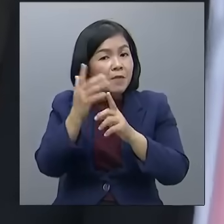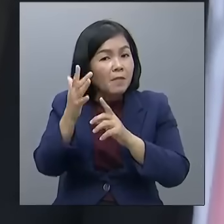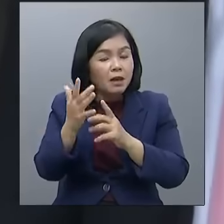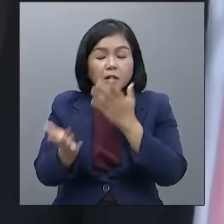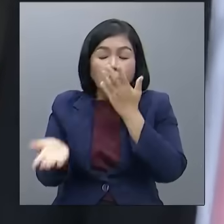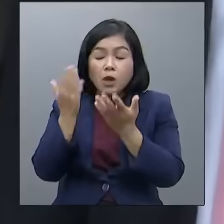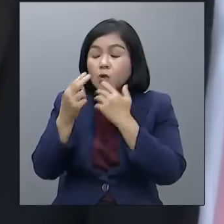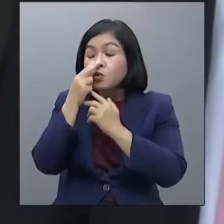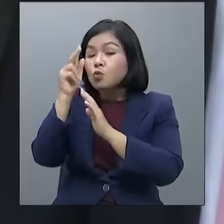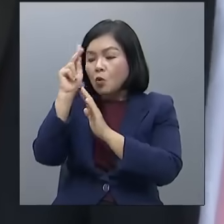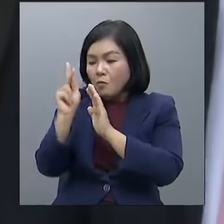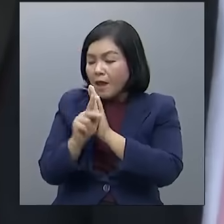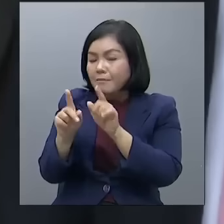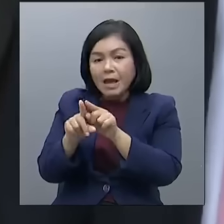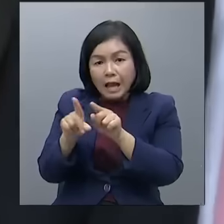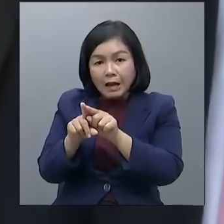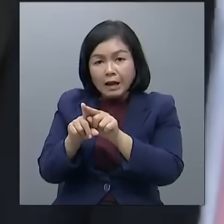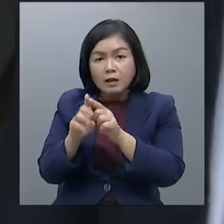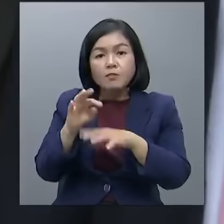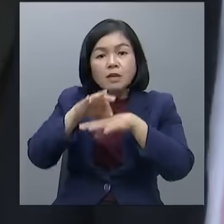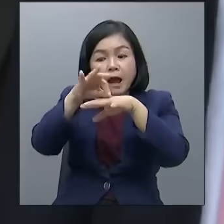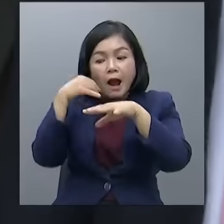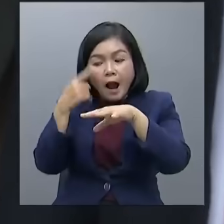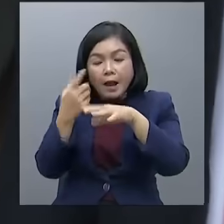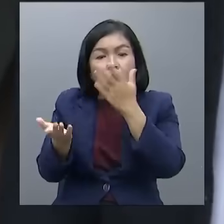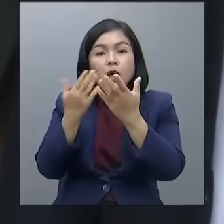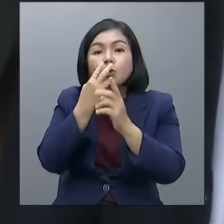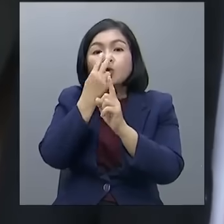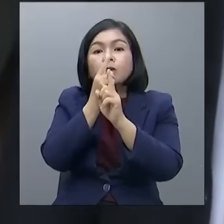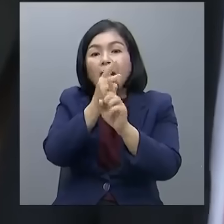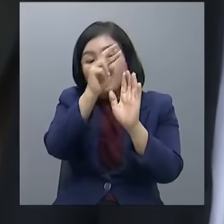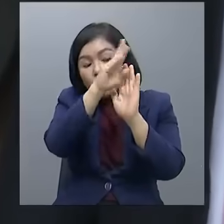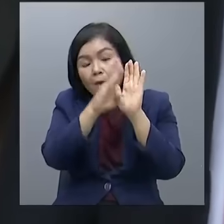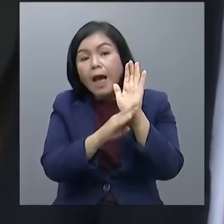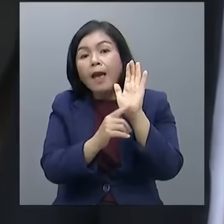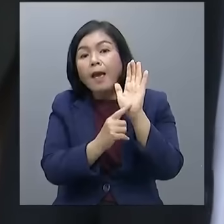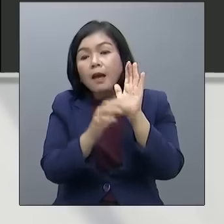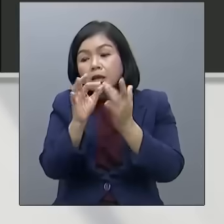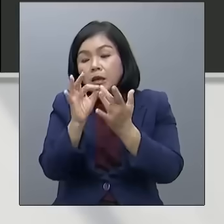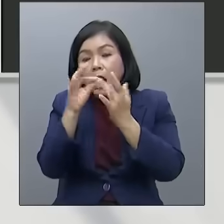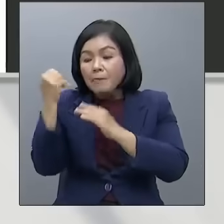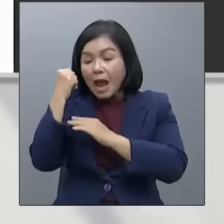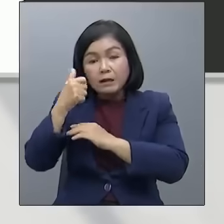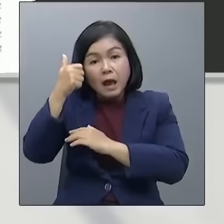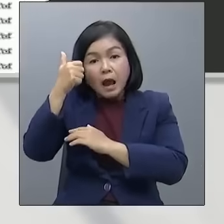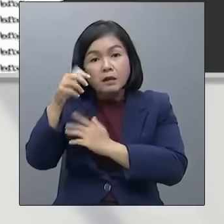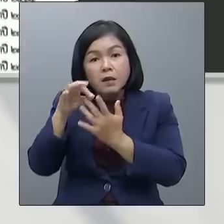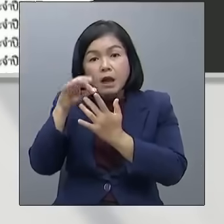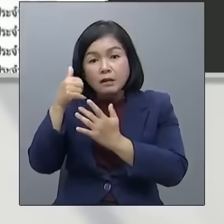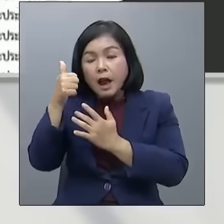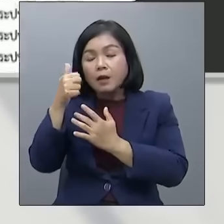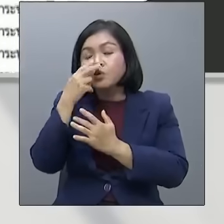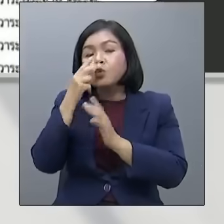ามข้อกฎหมายเหมือนกันครับผมก็ต้องถ้าเกิดผมจะแต่งตั้งใครผมก็ต้องดูว่าข้อกฎหมายทำให้ผมสามารถแต่งตั้งได้นะครับ ทีนี้หลังจ